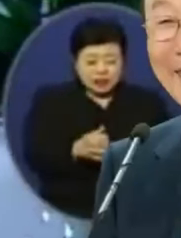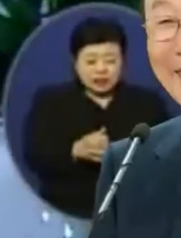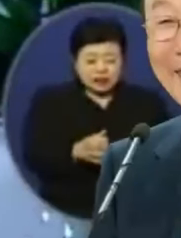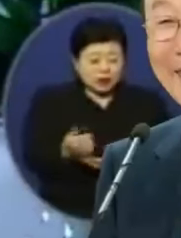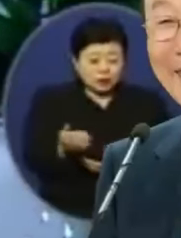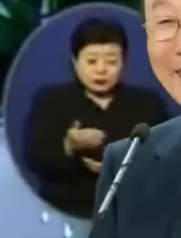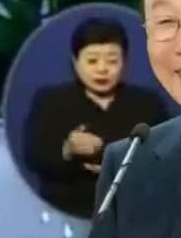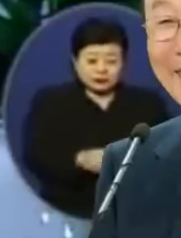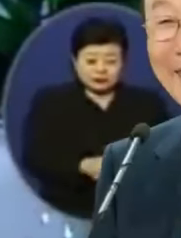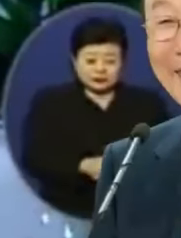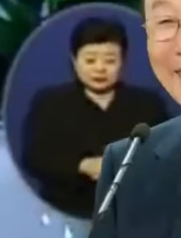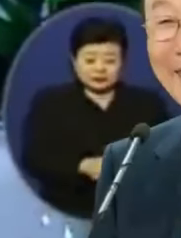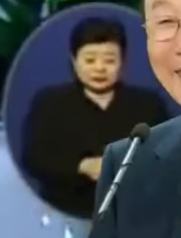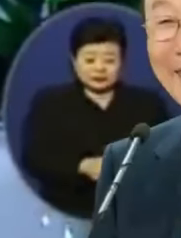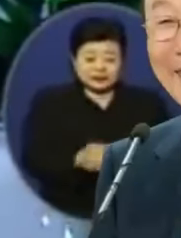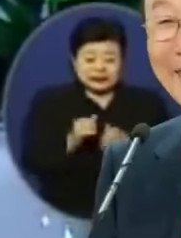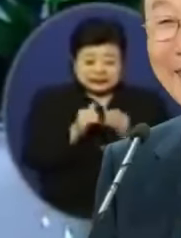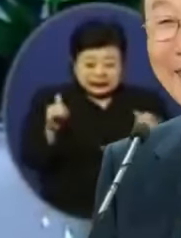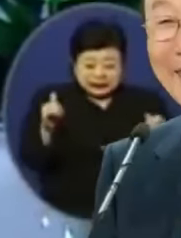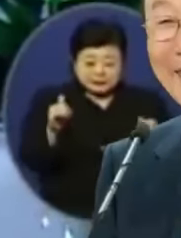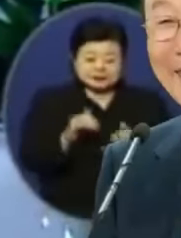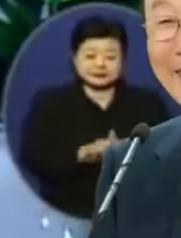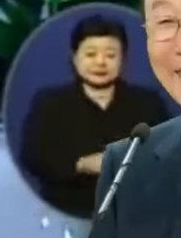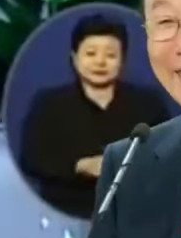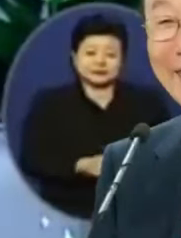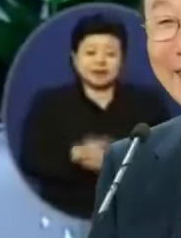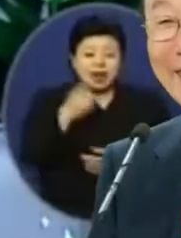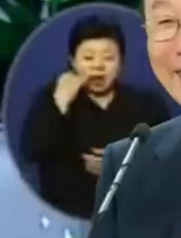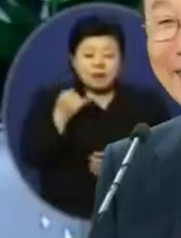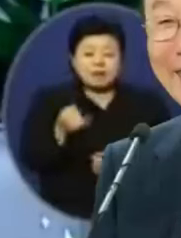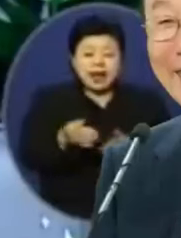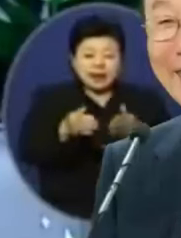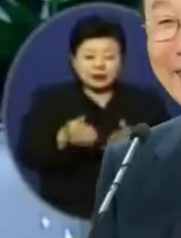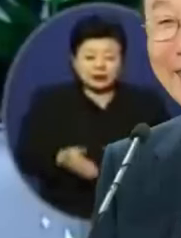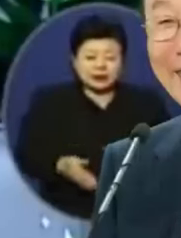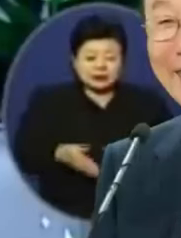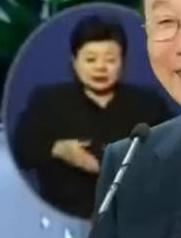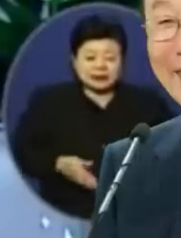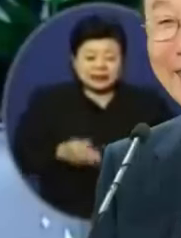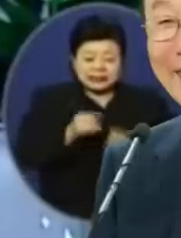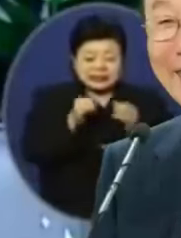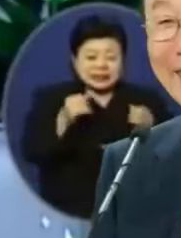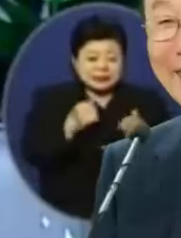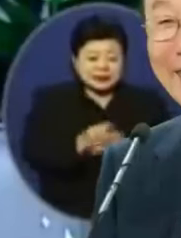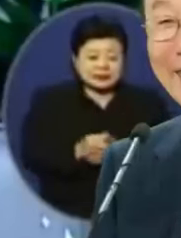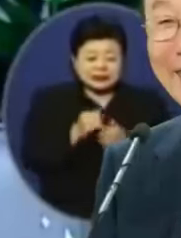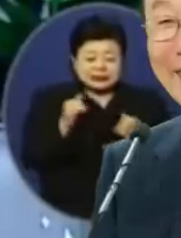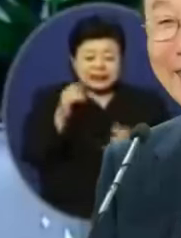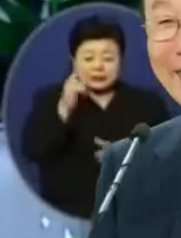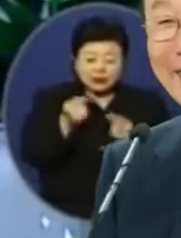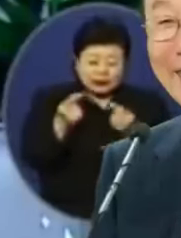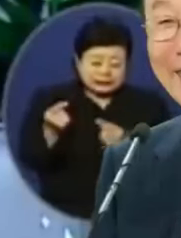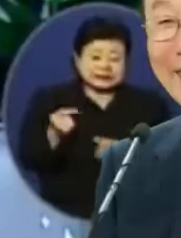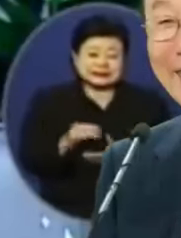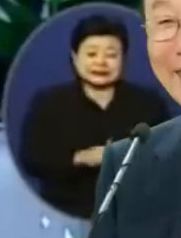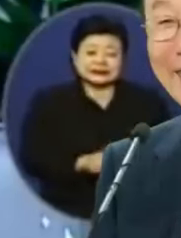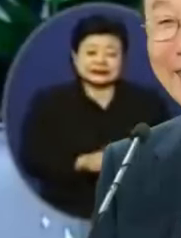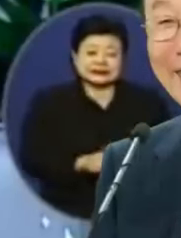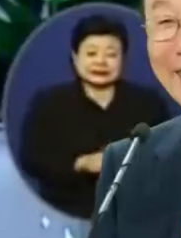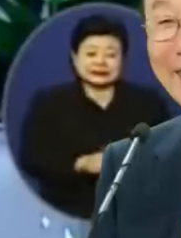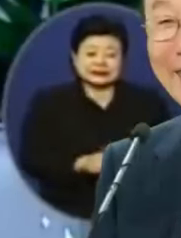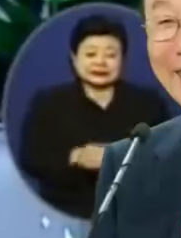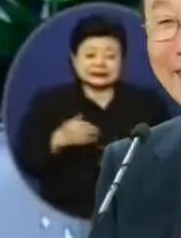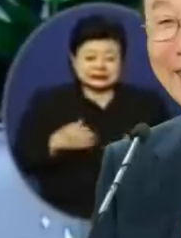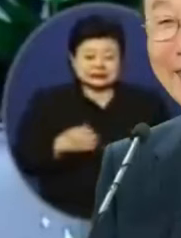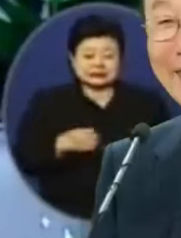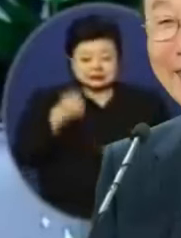않습니다. 그러나 그는 사람입니다. 어머니를 통해서 태어난 사람이기 때문에 사람처럼 희노애락이